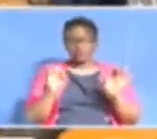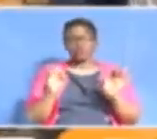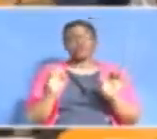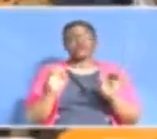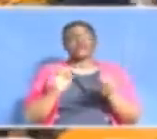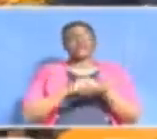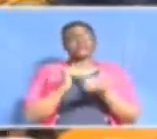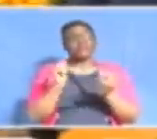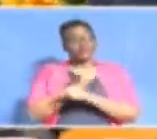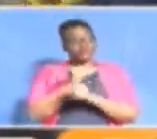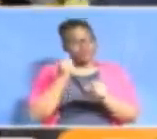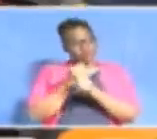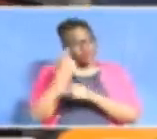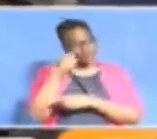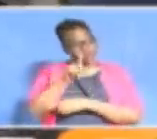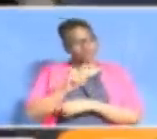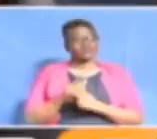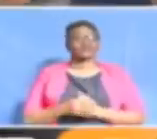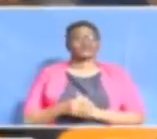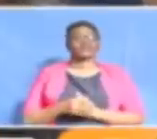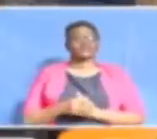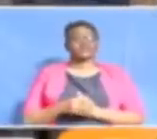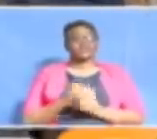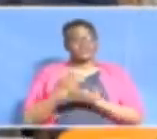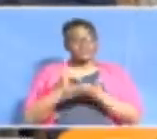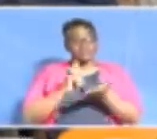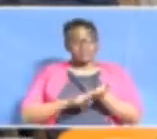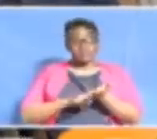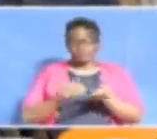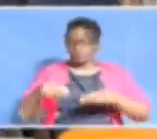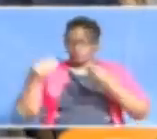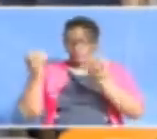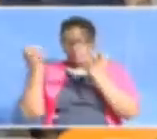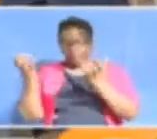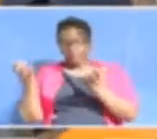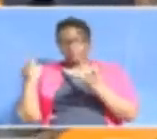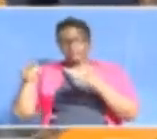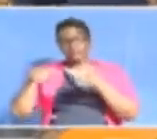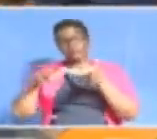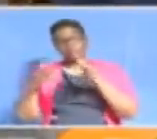kazi. Takuwa ukimwekea mzigo anaanguka juu ya